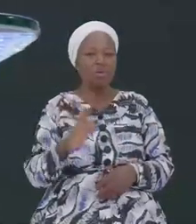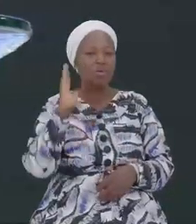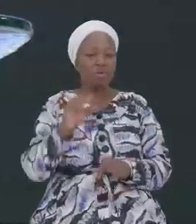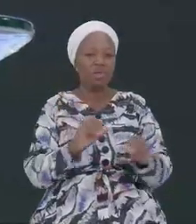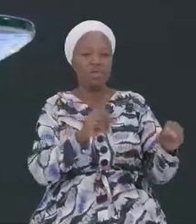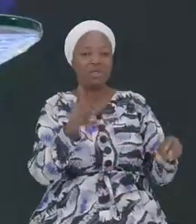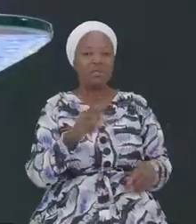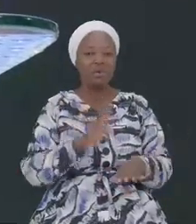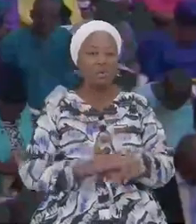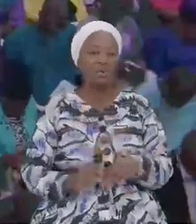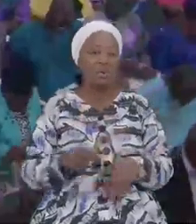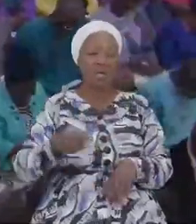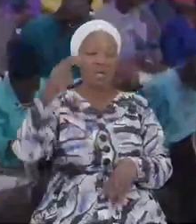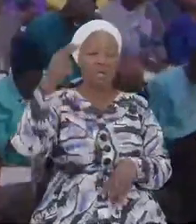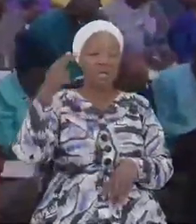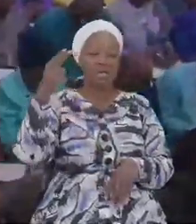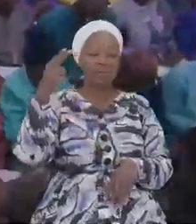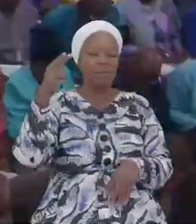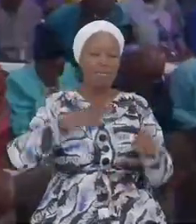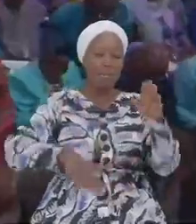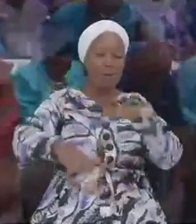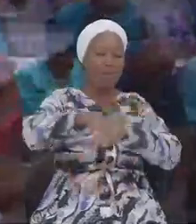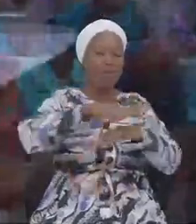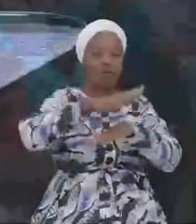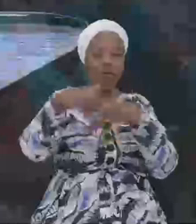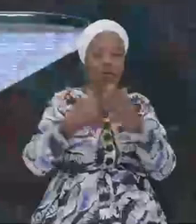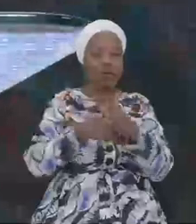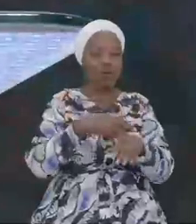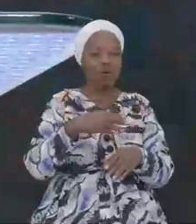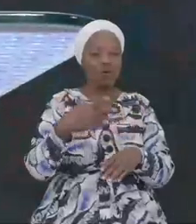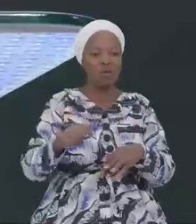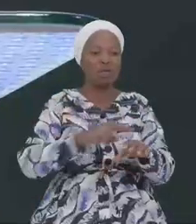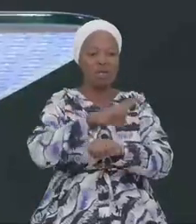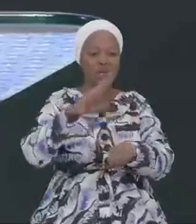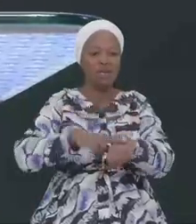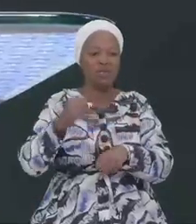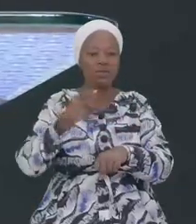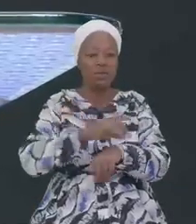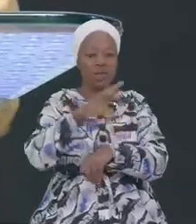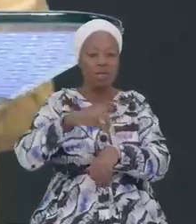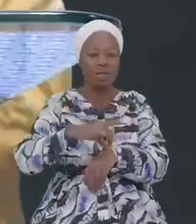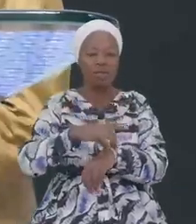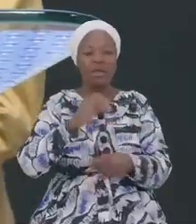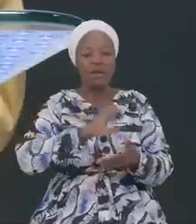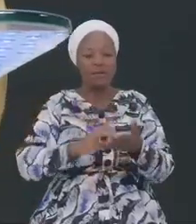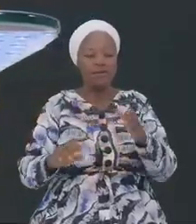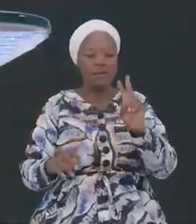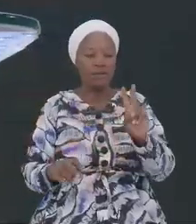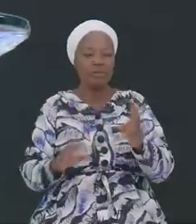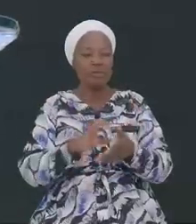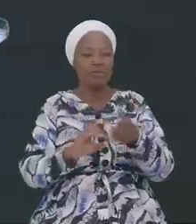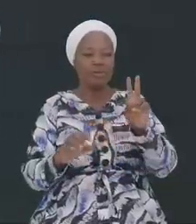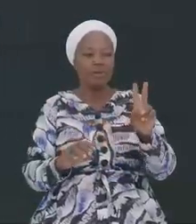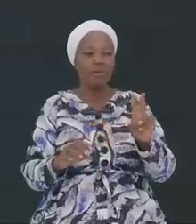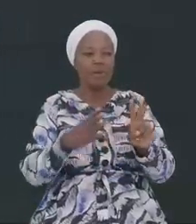la supériorité sur toutes les nations de la terre. Maintenant, verset 2.